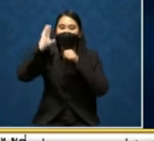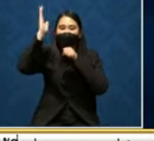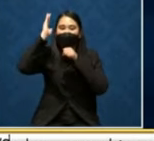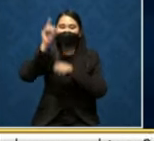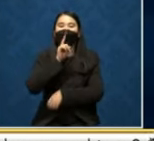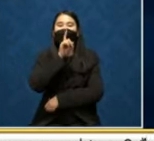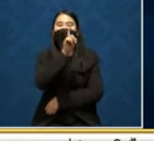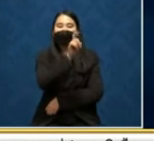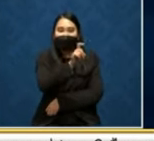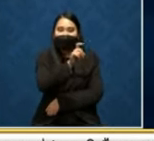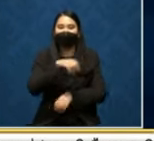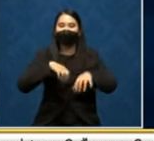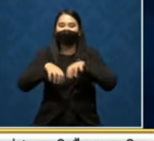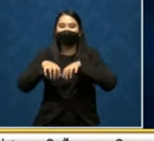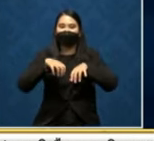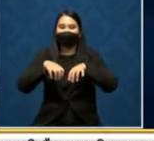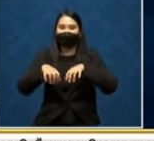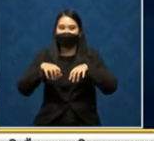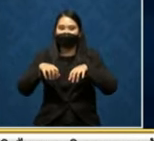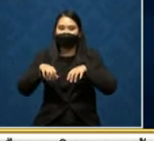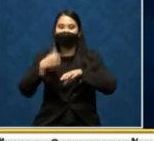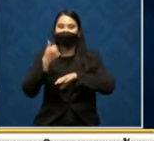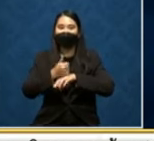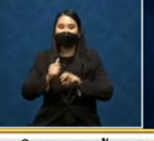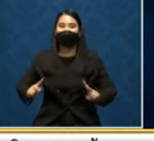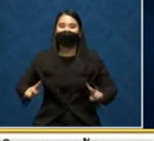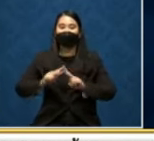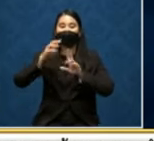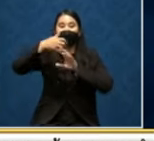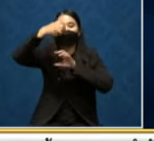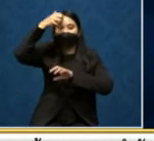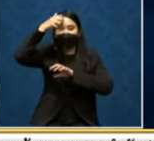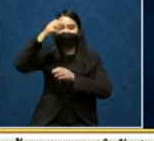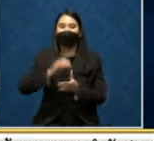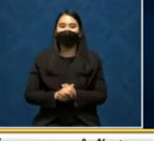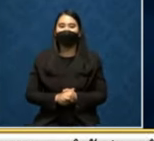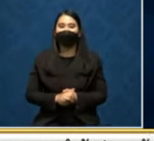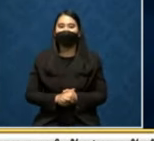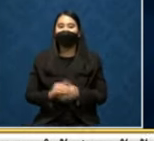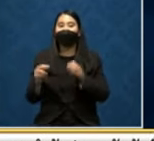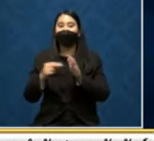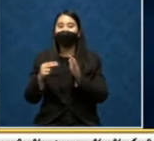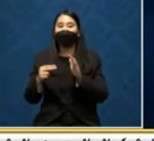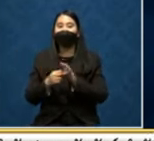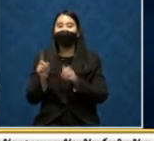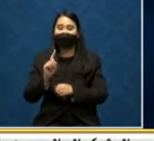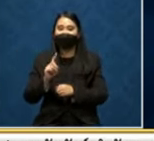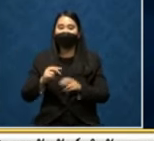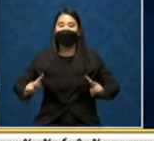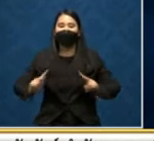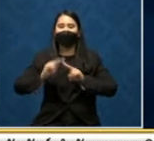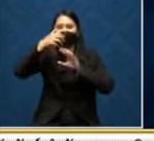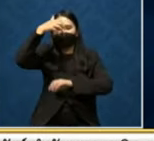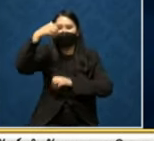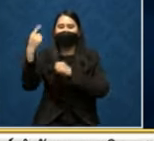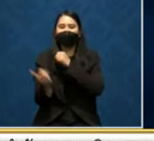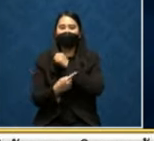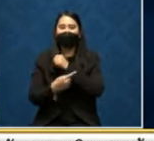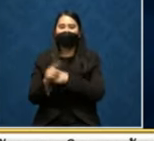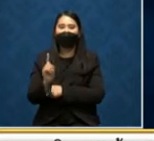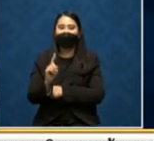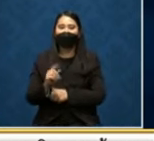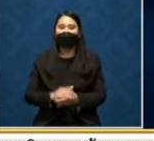ซักถามการบริหารราชการแผ่นดินของรัฐมนตรีว่าการกระทรวงมหาดไทยว่าบทลงโทษของกระทรวงมหาดไทยมันคืออะไร